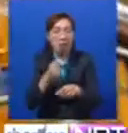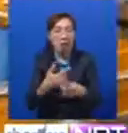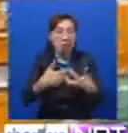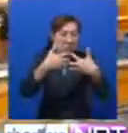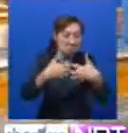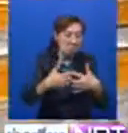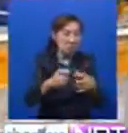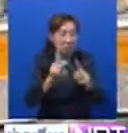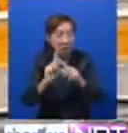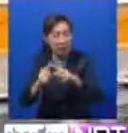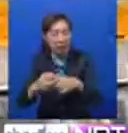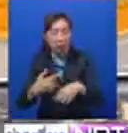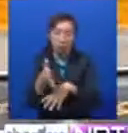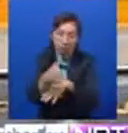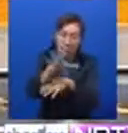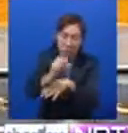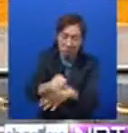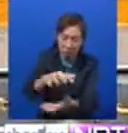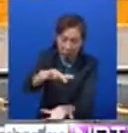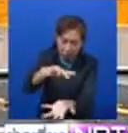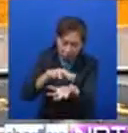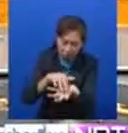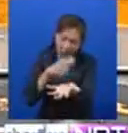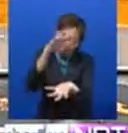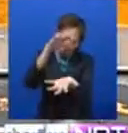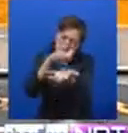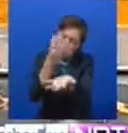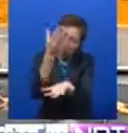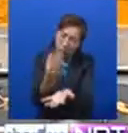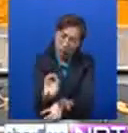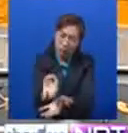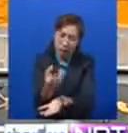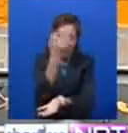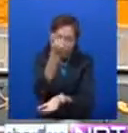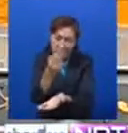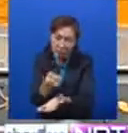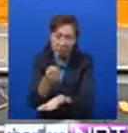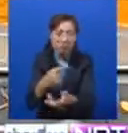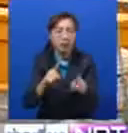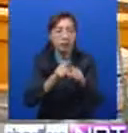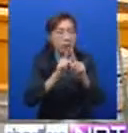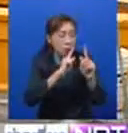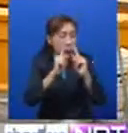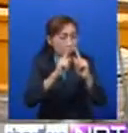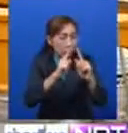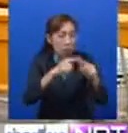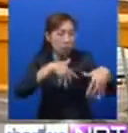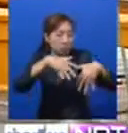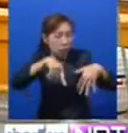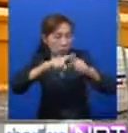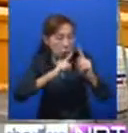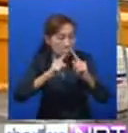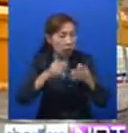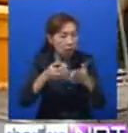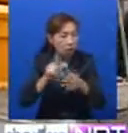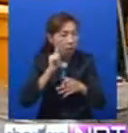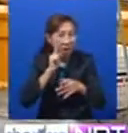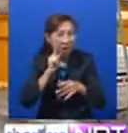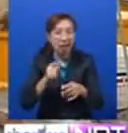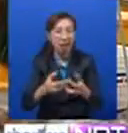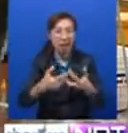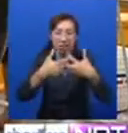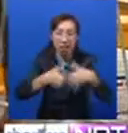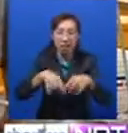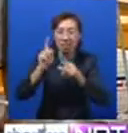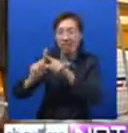เขาก็เลยมาพูดคุยกันนะคะทั้งทางภาคเอกชนรวมถึงชาวประมงพื้นบ้านเนี่ยยกเลิกหมดเลยไม่ว่าจะเป็นพวกไอ้โง่ปะอวนรุน